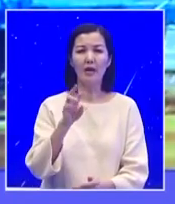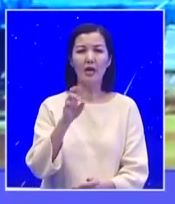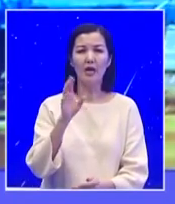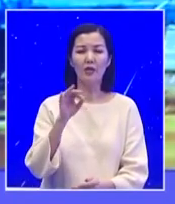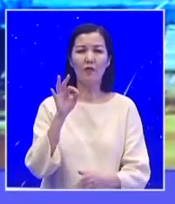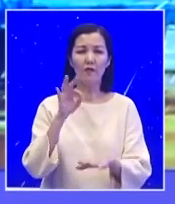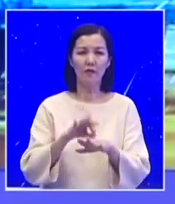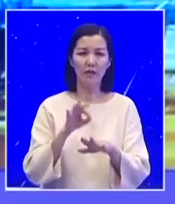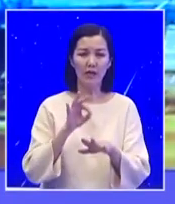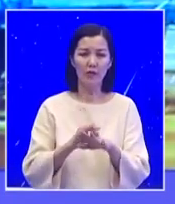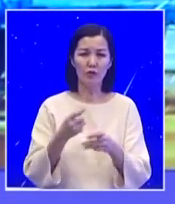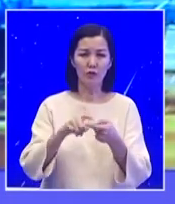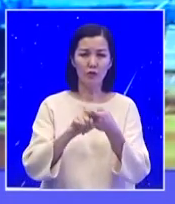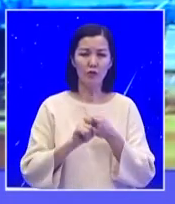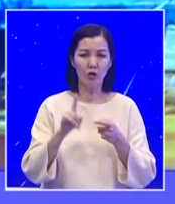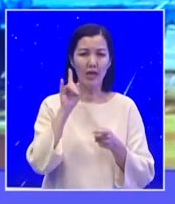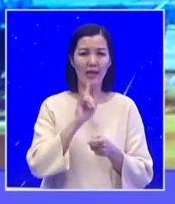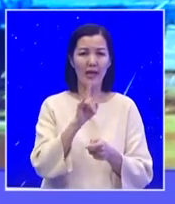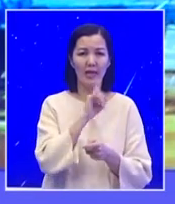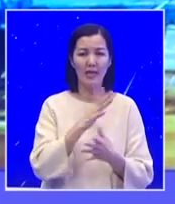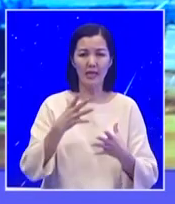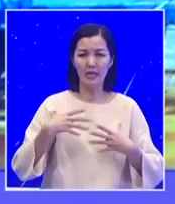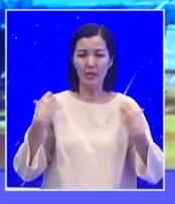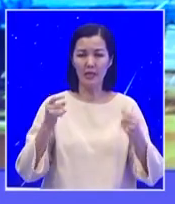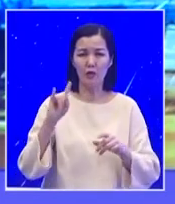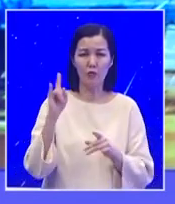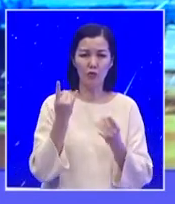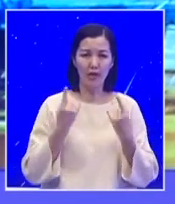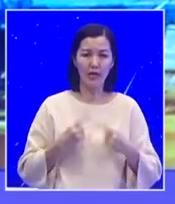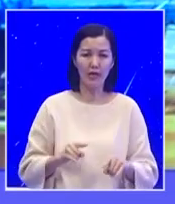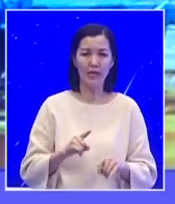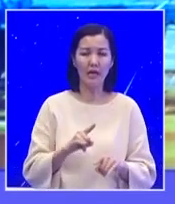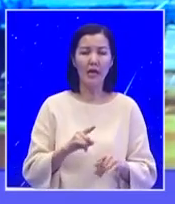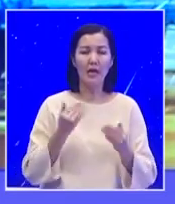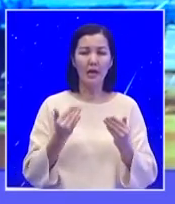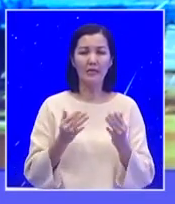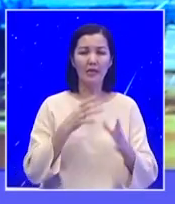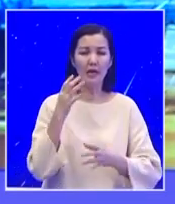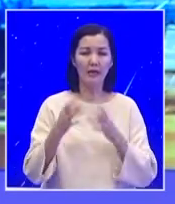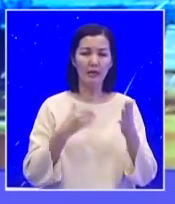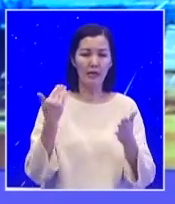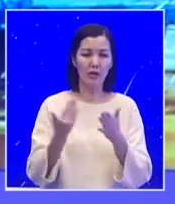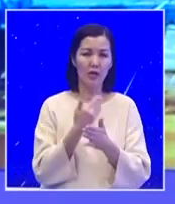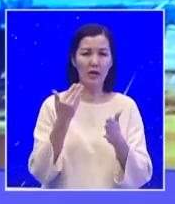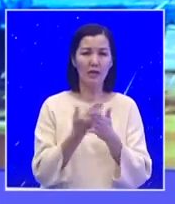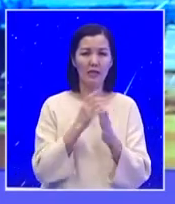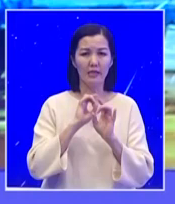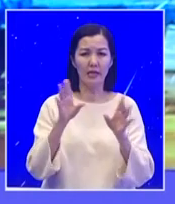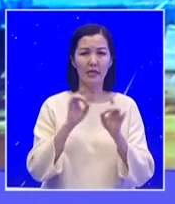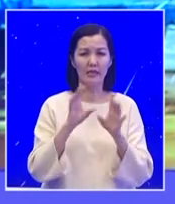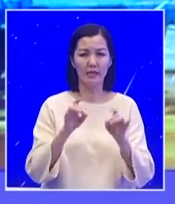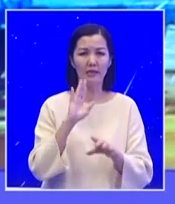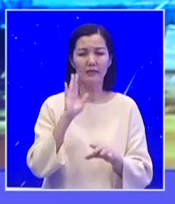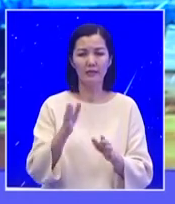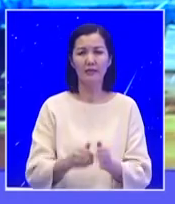Коронавирус жоқтырған қытайлық әйел дүниеге дені сау нәрестен әкелді. Ал Израильде қателі сықтың кейбір түрін науқаста